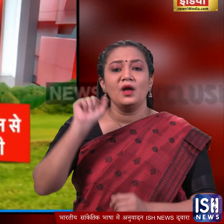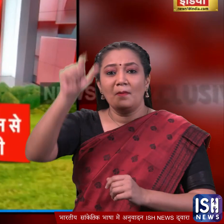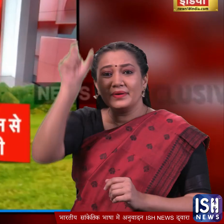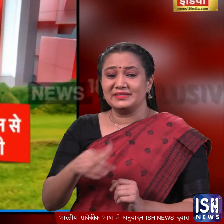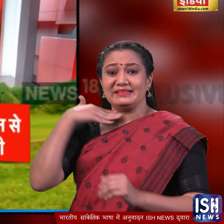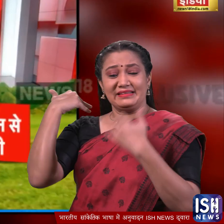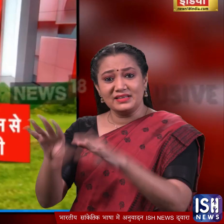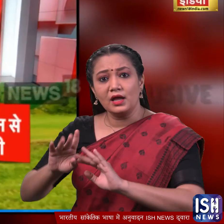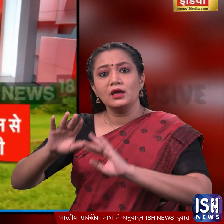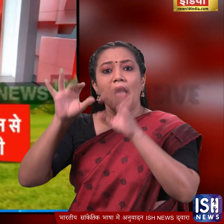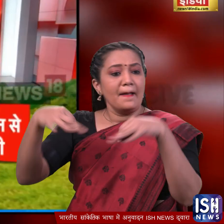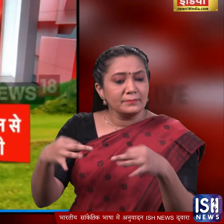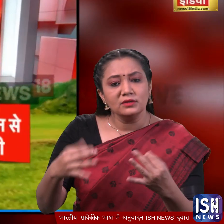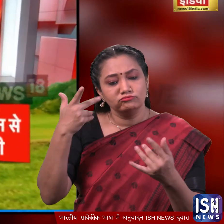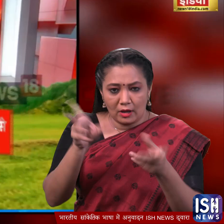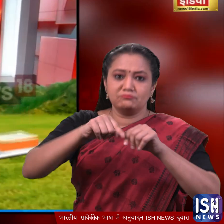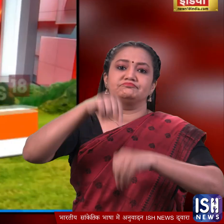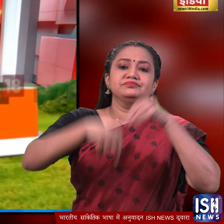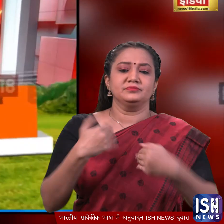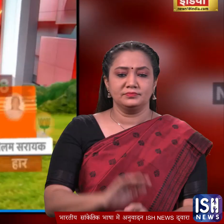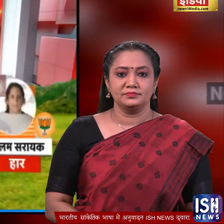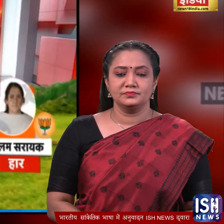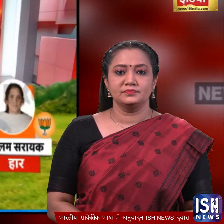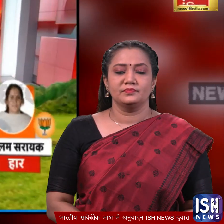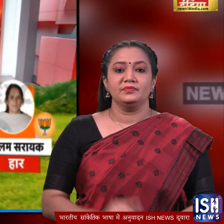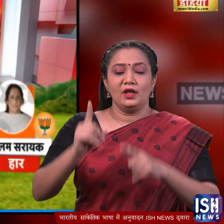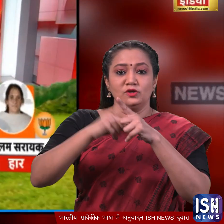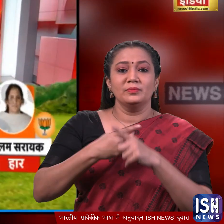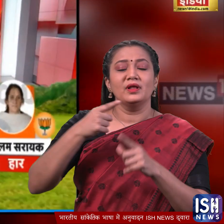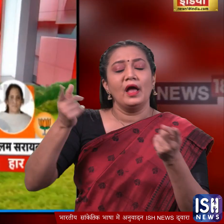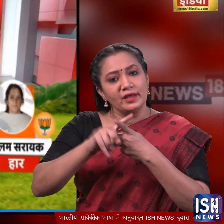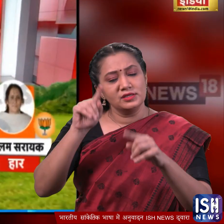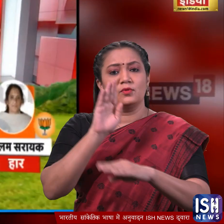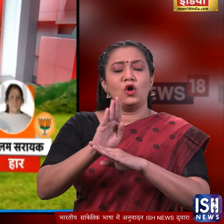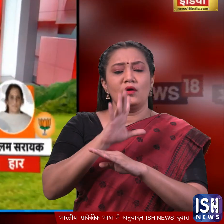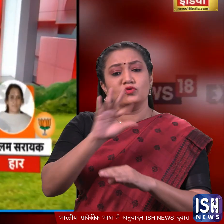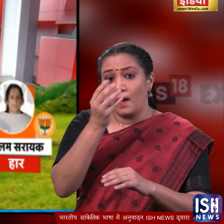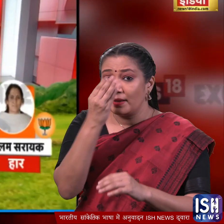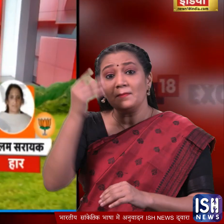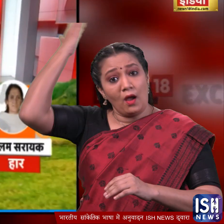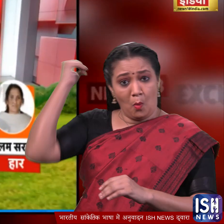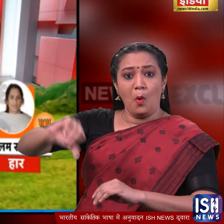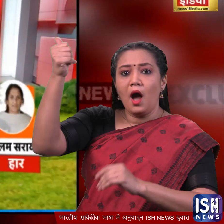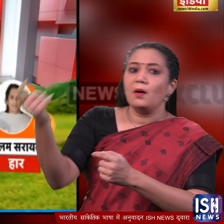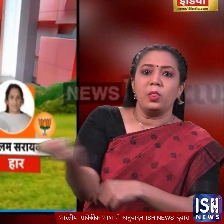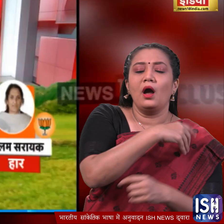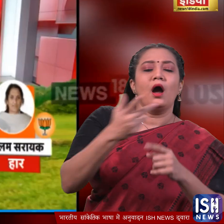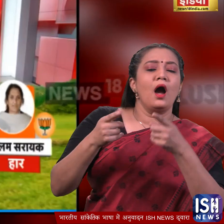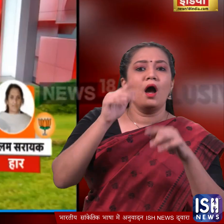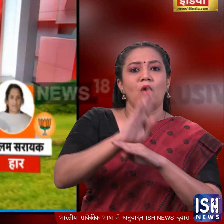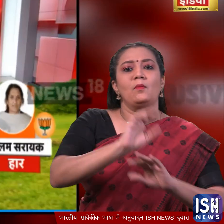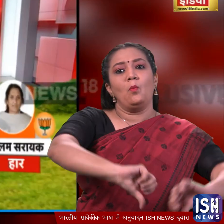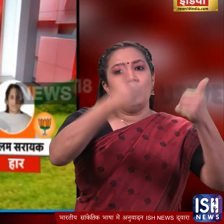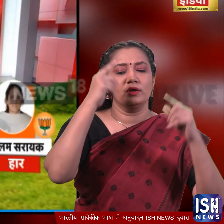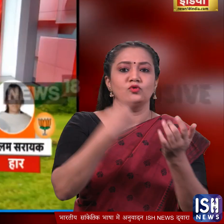के निधन के बाद खाली हुई थी। इसी तरह जुब्बल कोटखाई विधानसभा सीट भी कांग्रेस ने बीजेपी से छीन ली और उसके प्रत्याशी